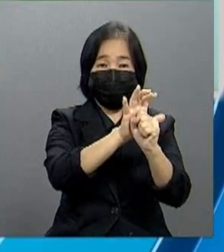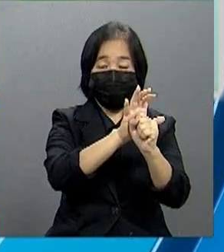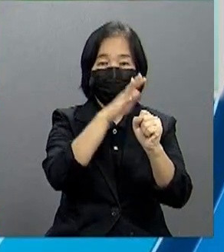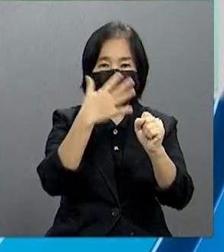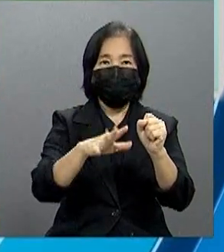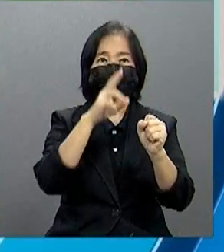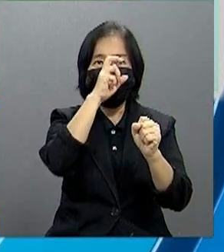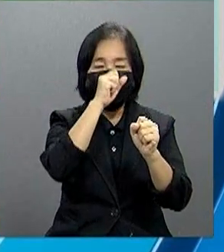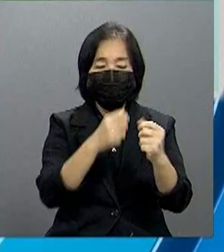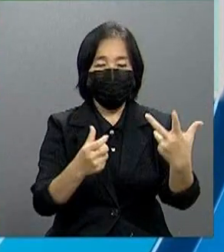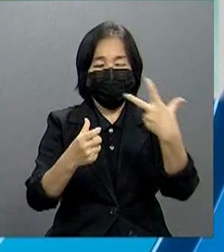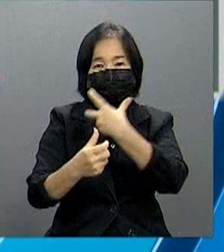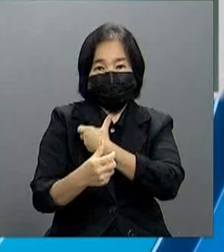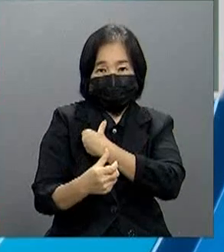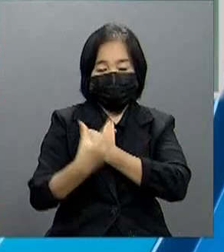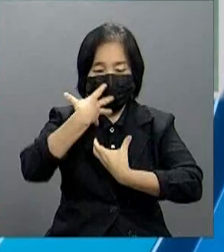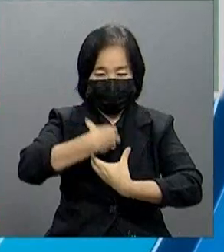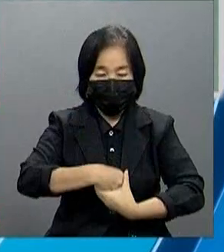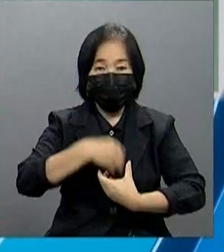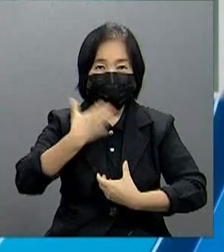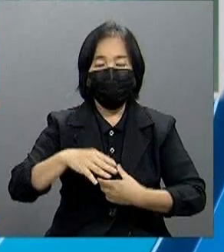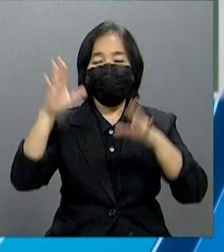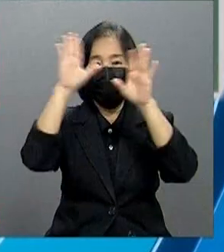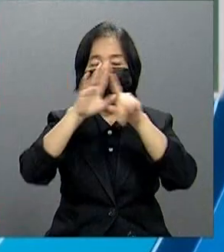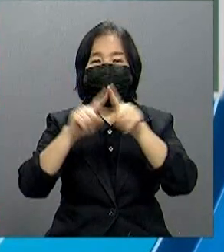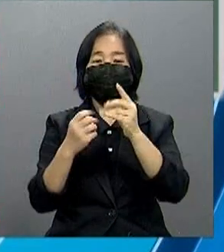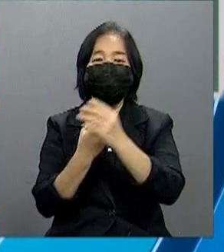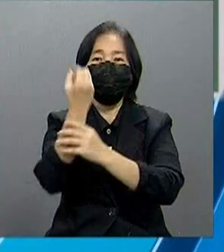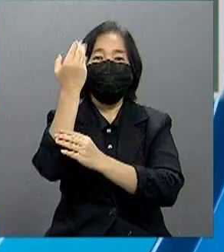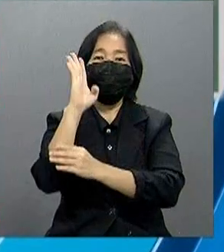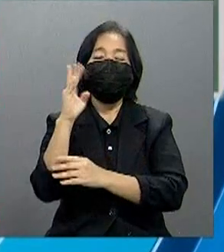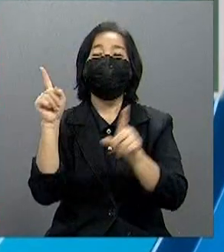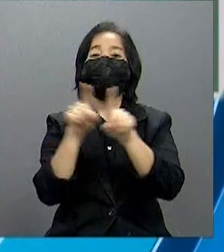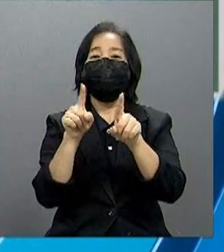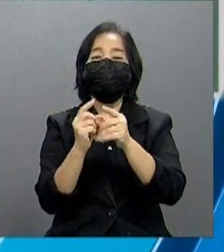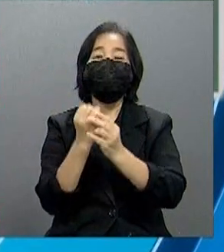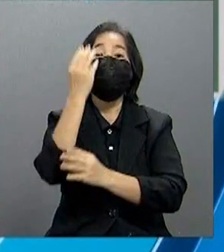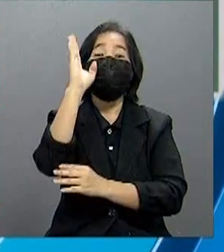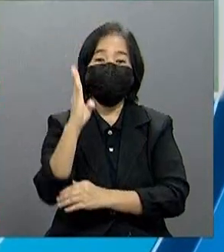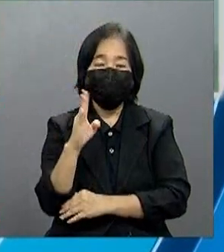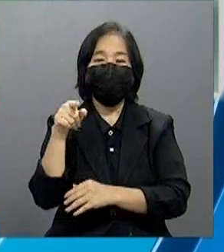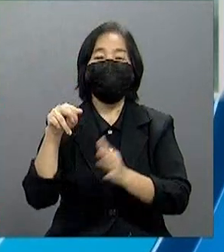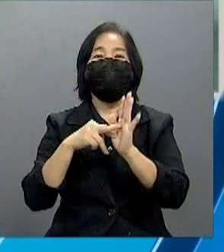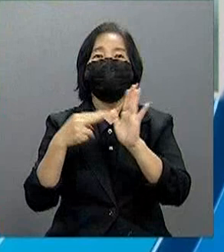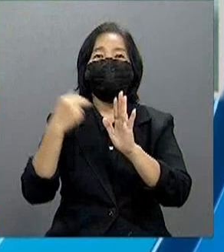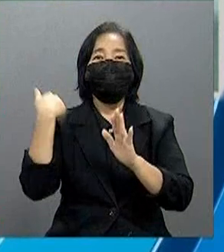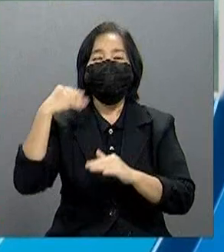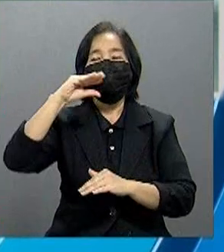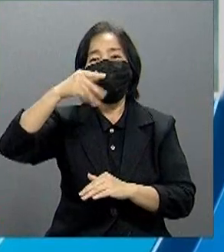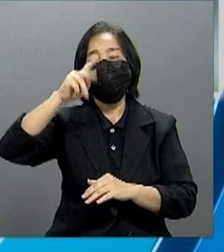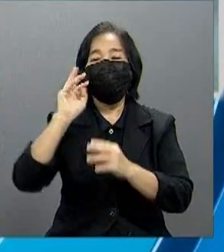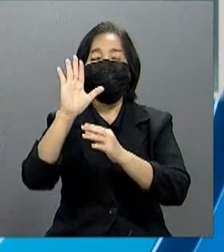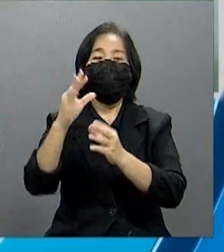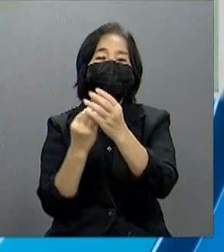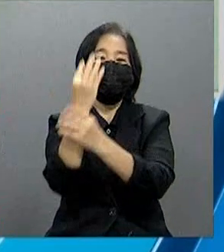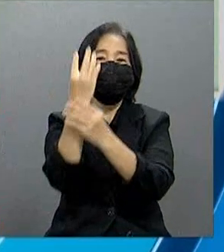ช่นเดียวกับของใบยาเช่นเดียวกันนะครับอันนี้ก็คือเป็นกลไกของโปรตีนซับยูนิตวัคซีนทั่วไปนะครับส่วน